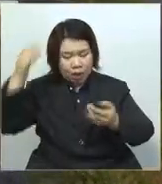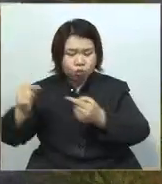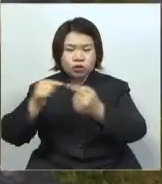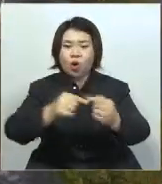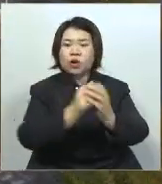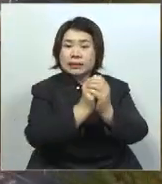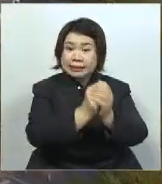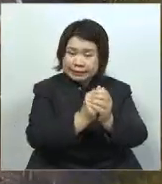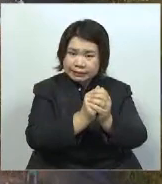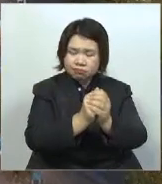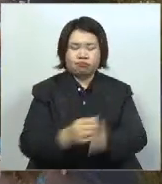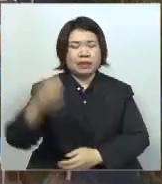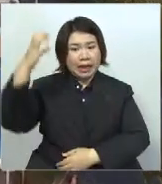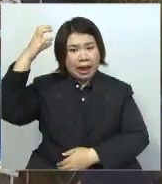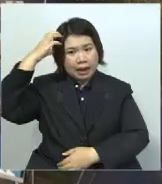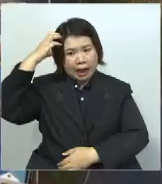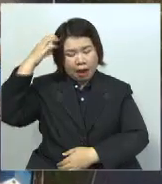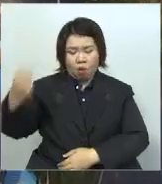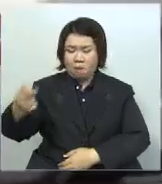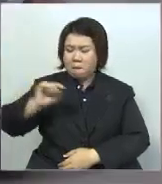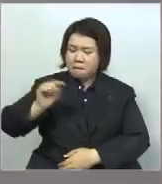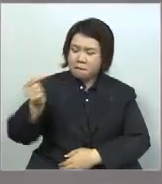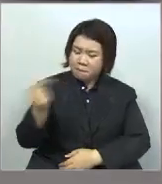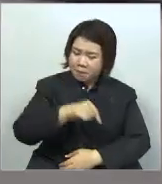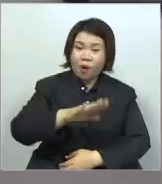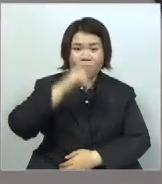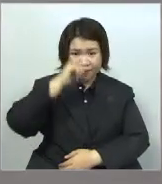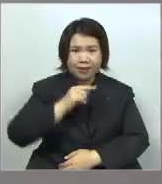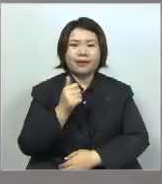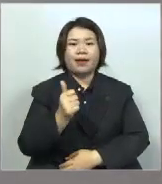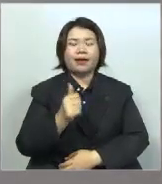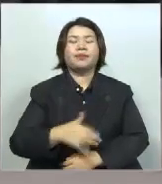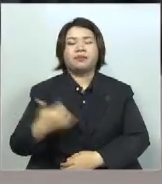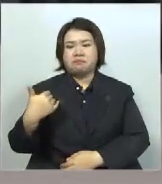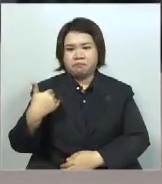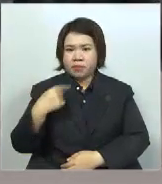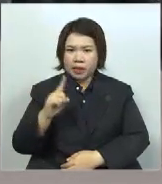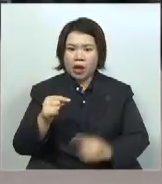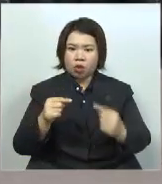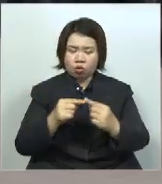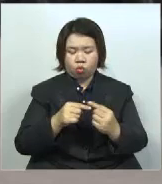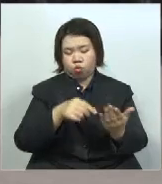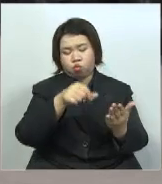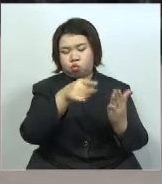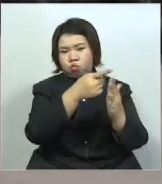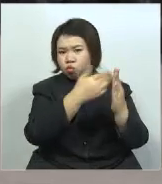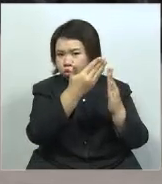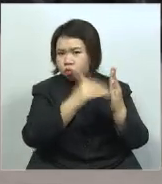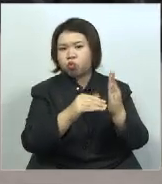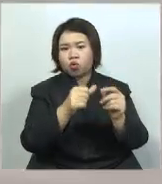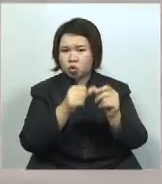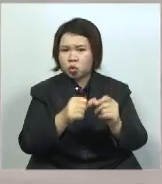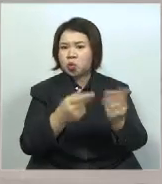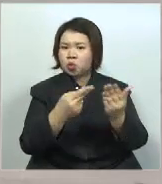นและจากสปป.ลาวเข้ามายังจังหวัดต่างๆในประเทศไทยด้วยความได้เปรียบทางด้านที่ตั้งนี้เองทำให้จังหวัดหน